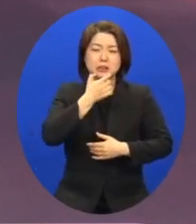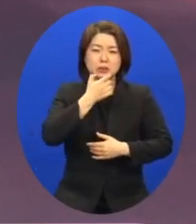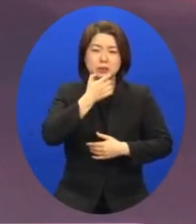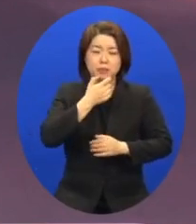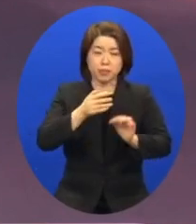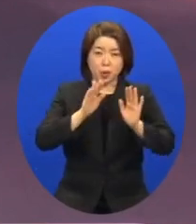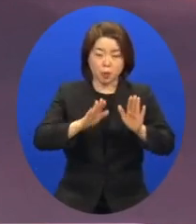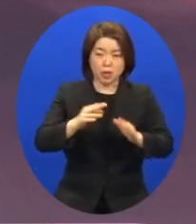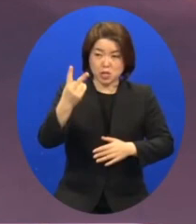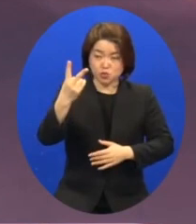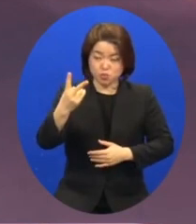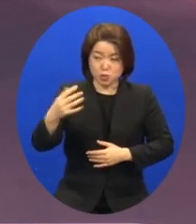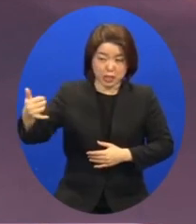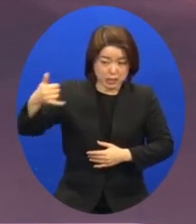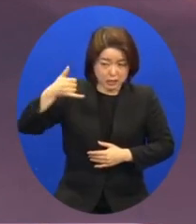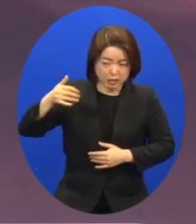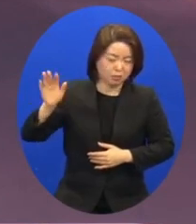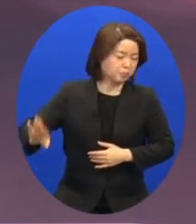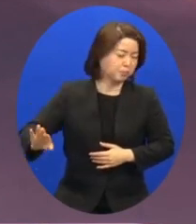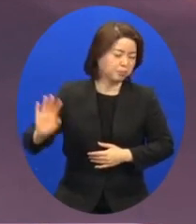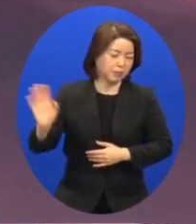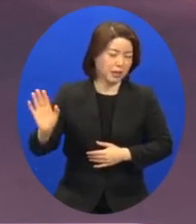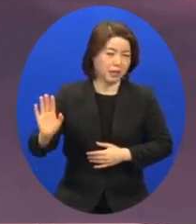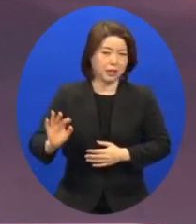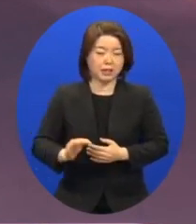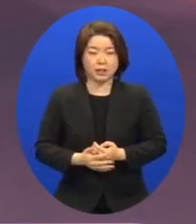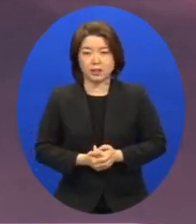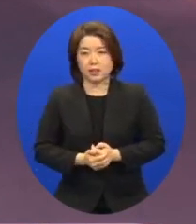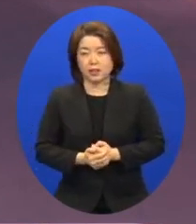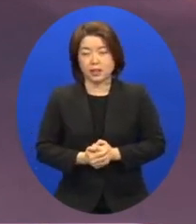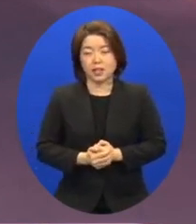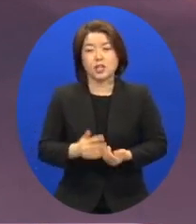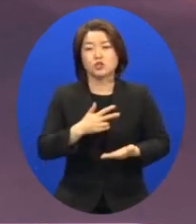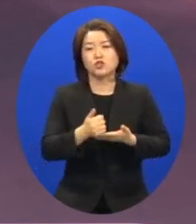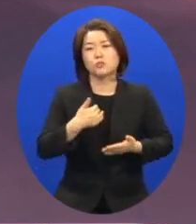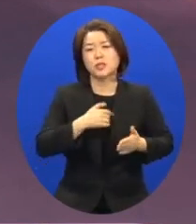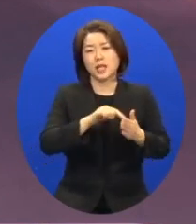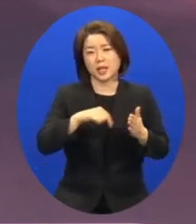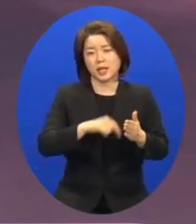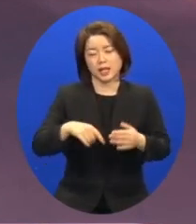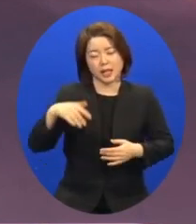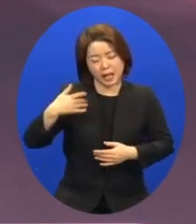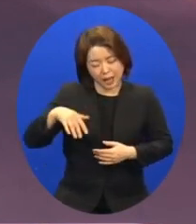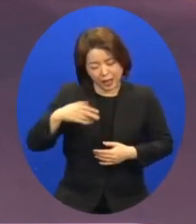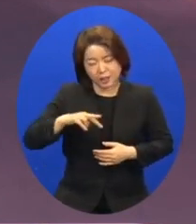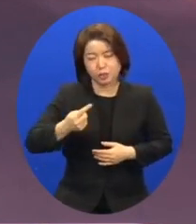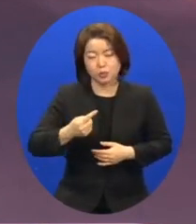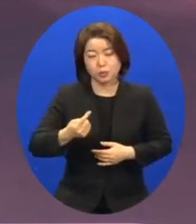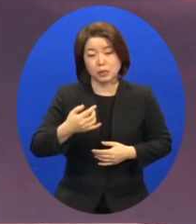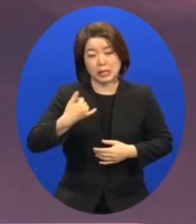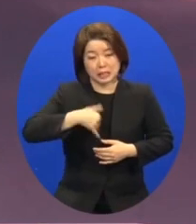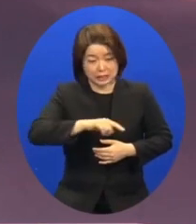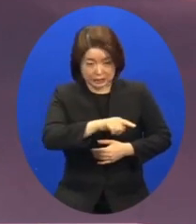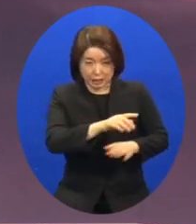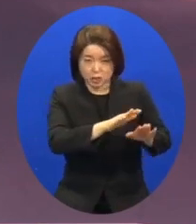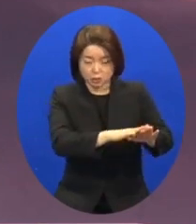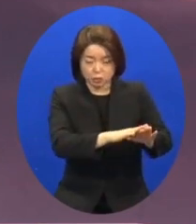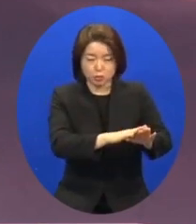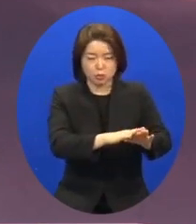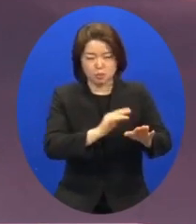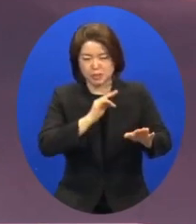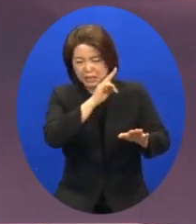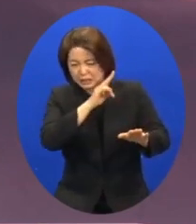오늘도 두 번이나 전화를 안 받아 씁니다 주님 제 안에 아직도 자녀를 두고 시기 질투 욕심